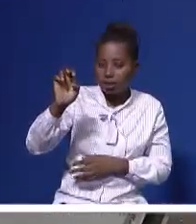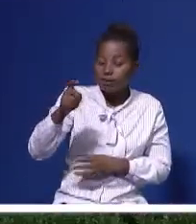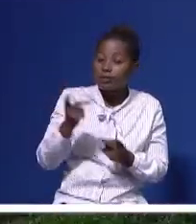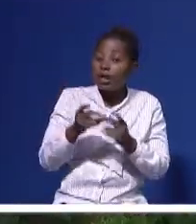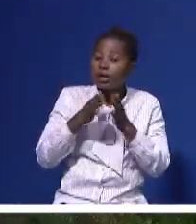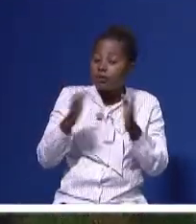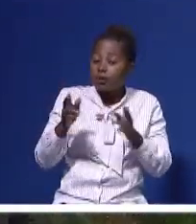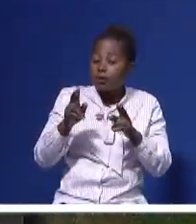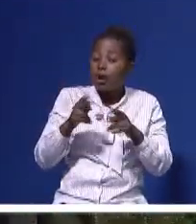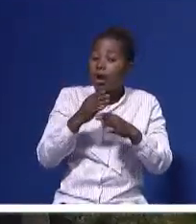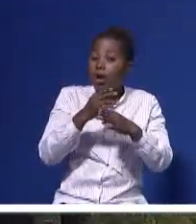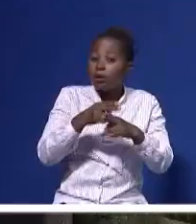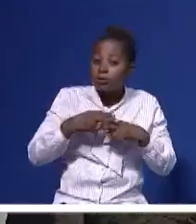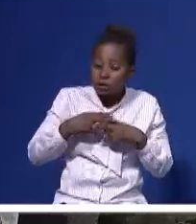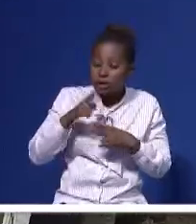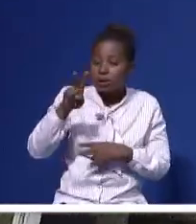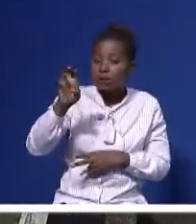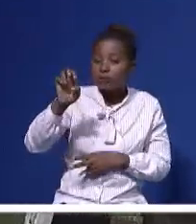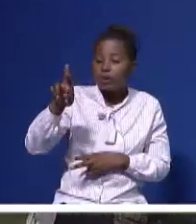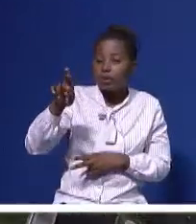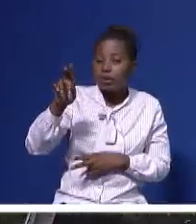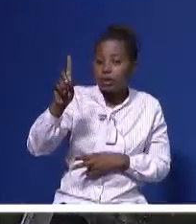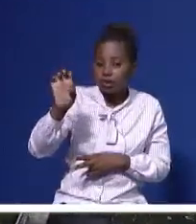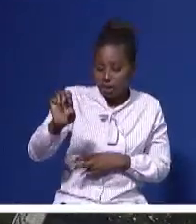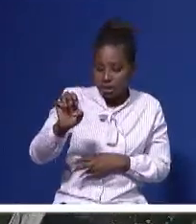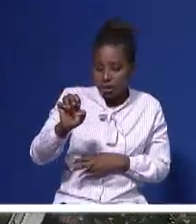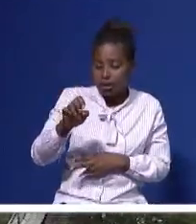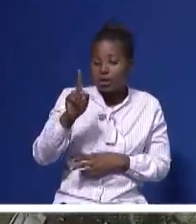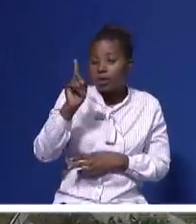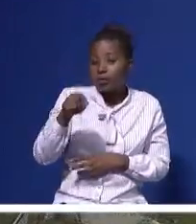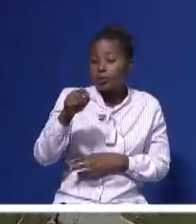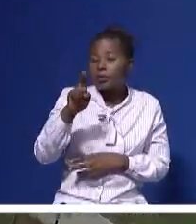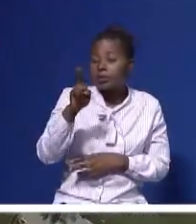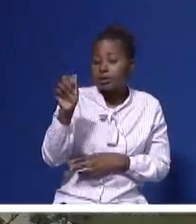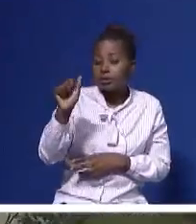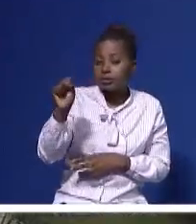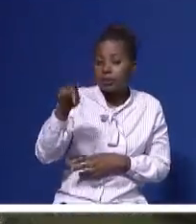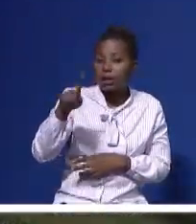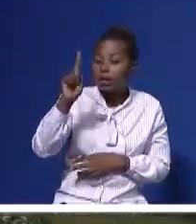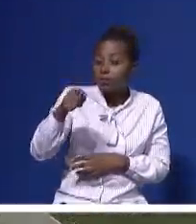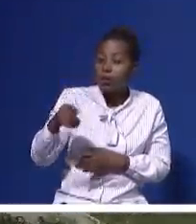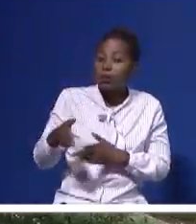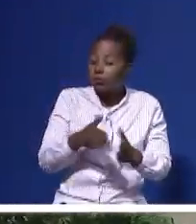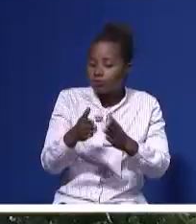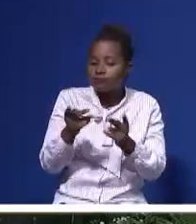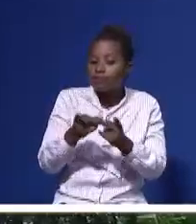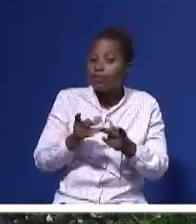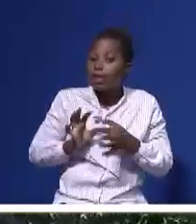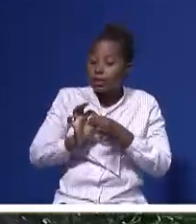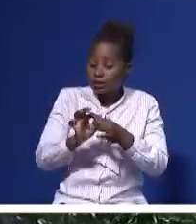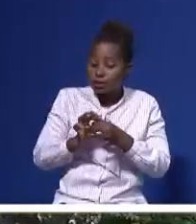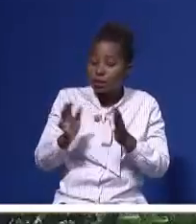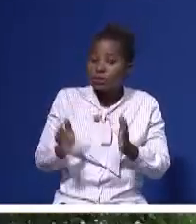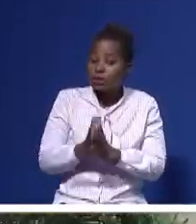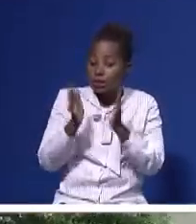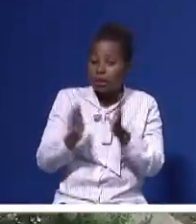5 itayo Hotel Verde Azam Luxury Resort and Spa iliyopo Mtoni. Pia atashiriki sherehe za